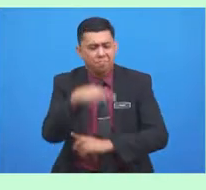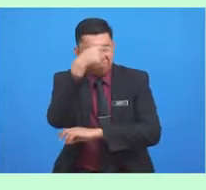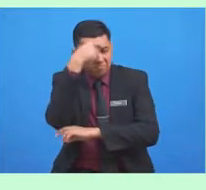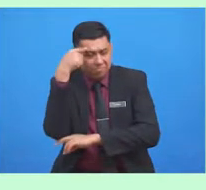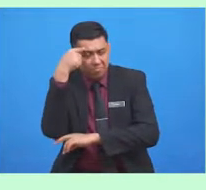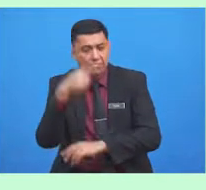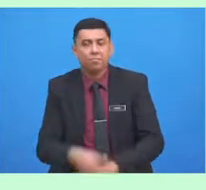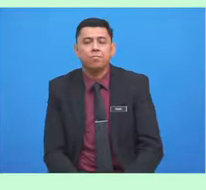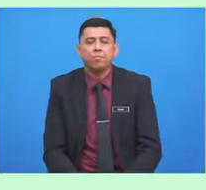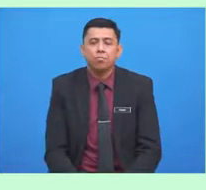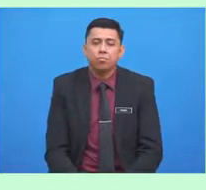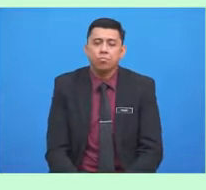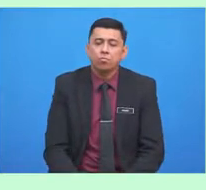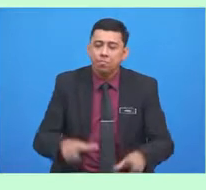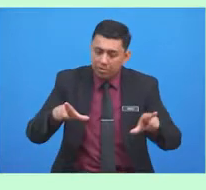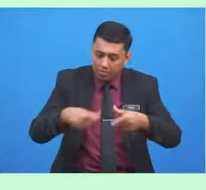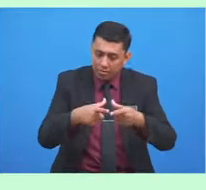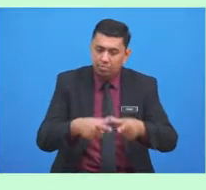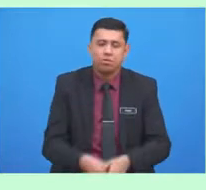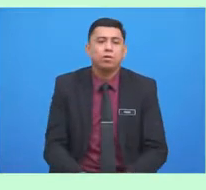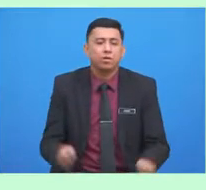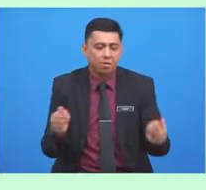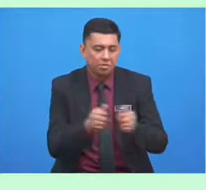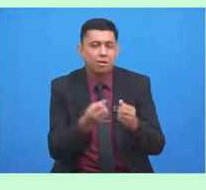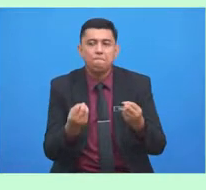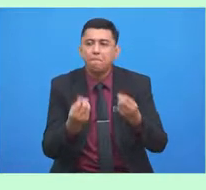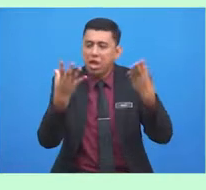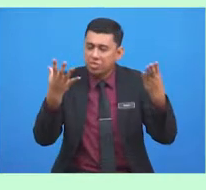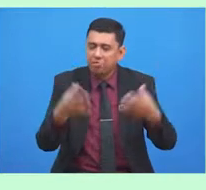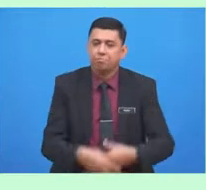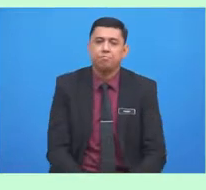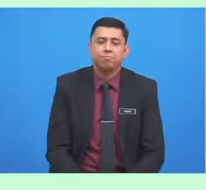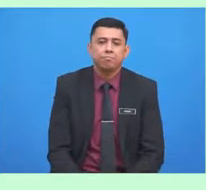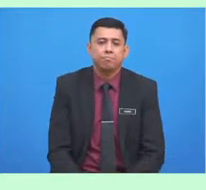menyebabkan kelepasan akan berlaku dengan banyak.